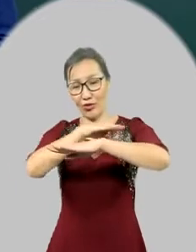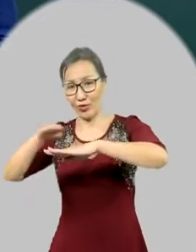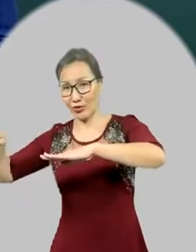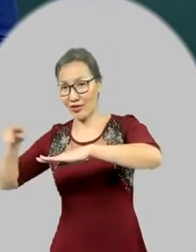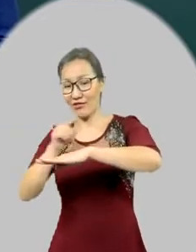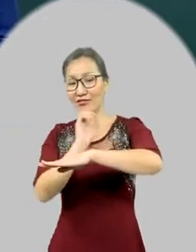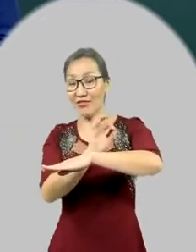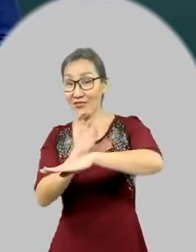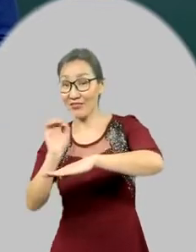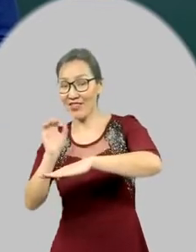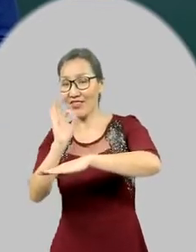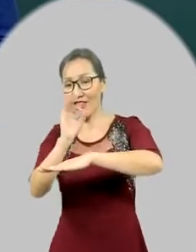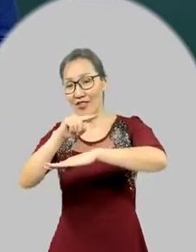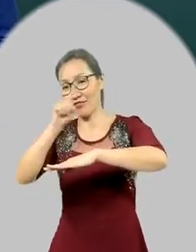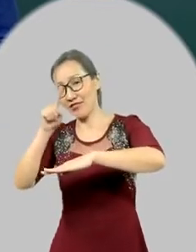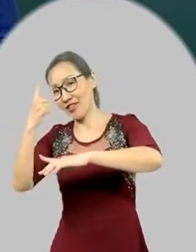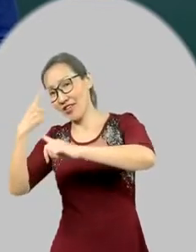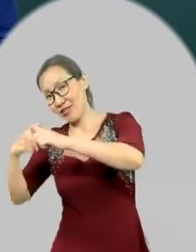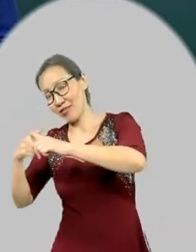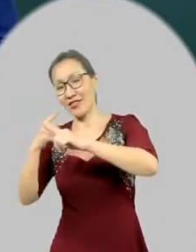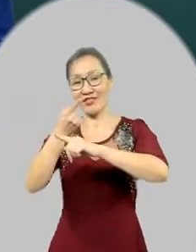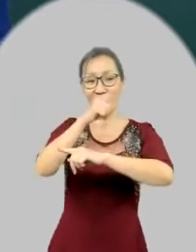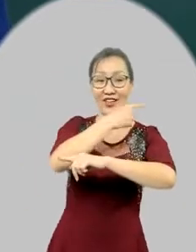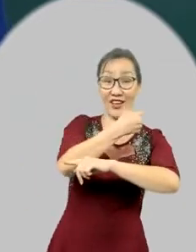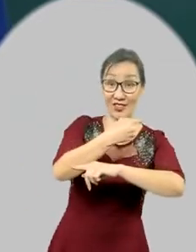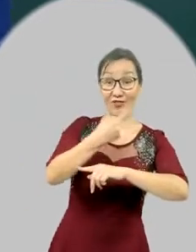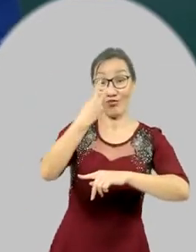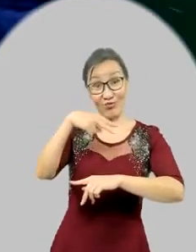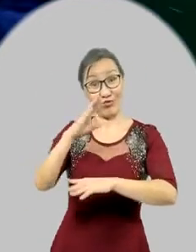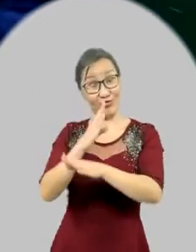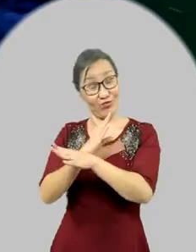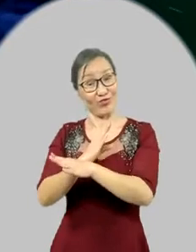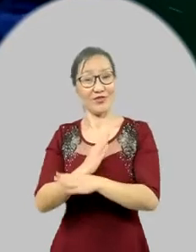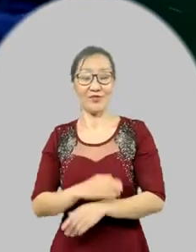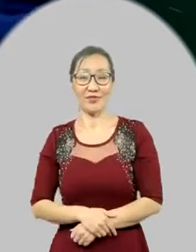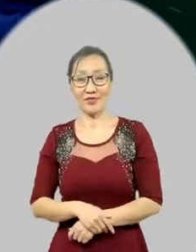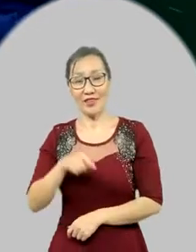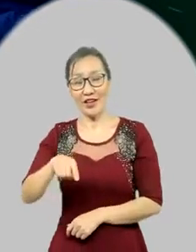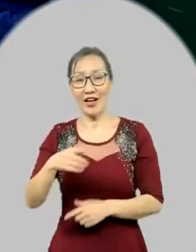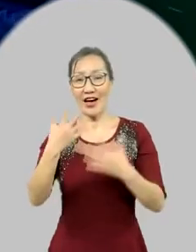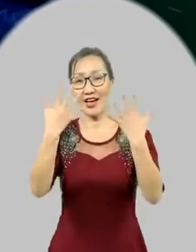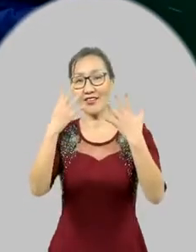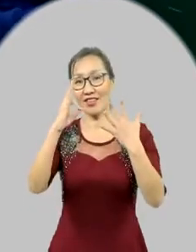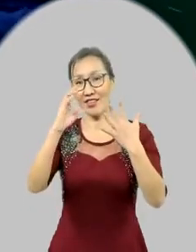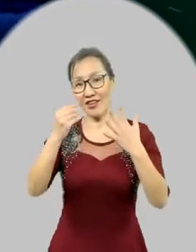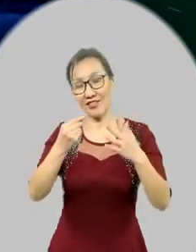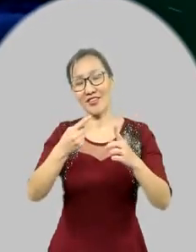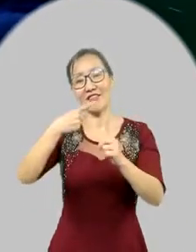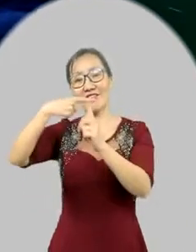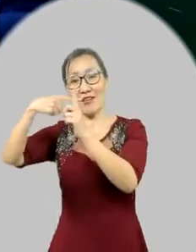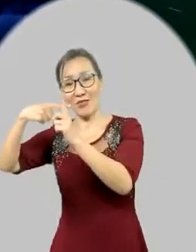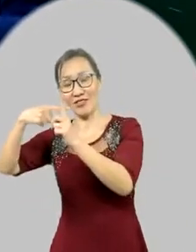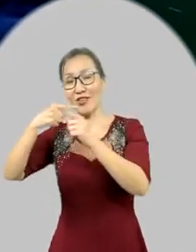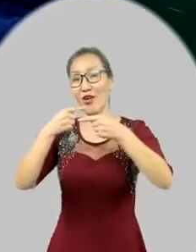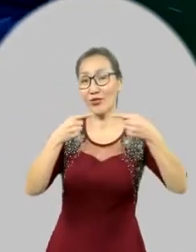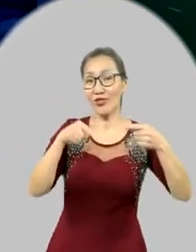бас нэг нэгжээр нэмэгдүүлж хоригдуулж сурсан. Одоо бүгдээрээ тоон шулуун дээр 11-жээр нэмэгдүүлж хоригдуулах